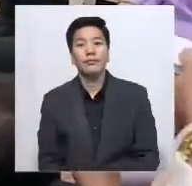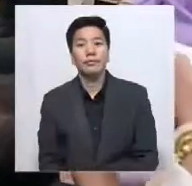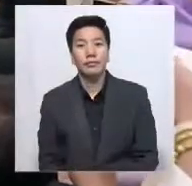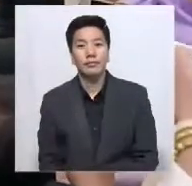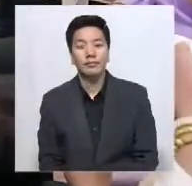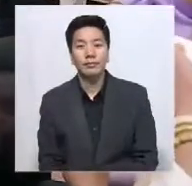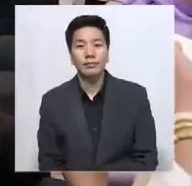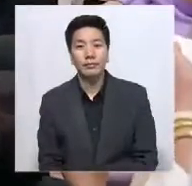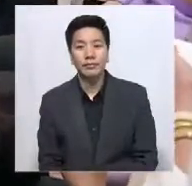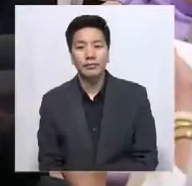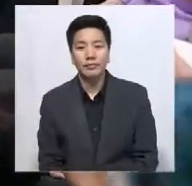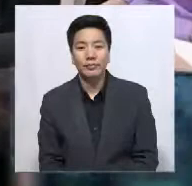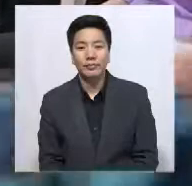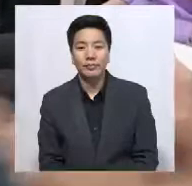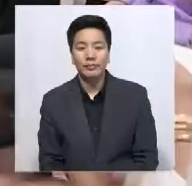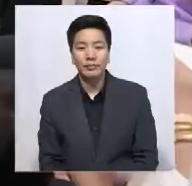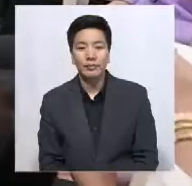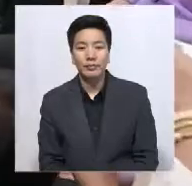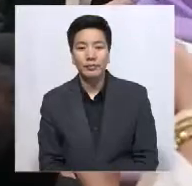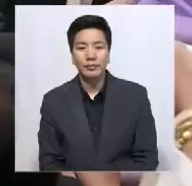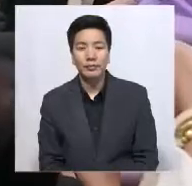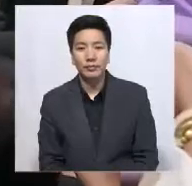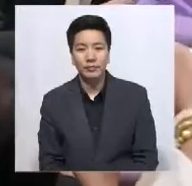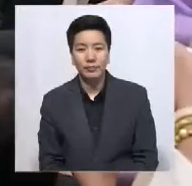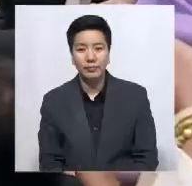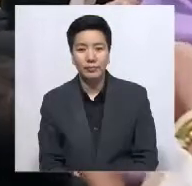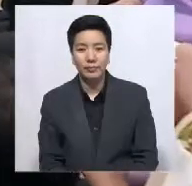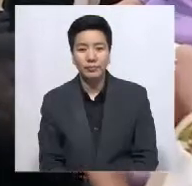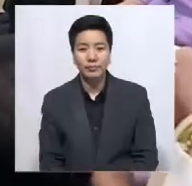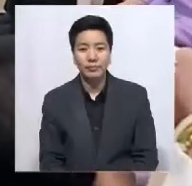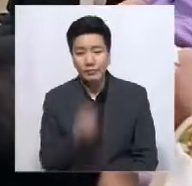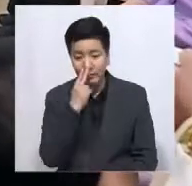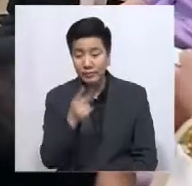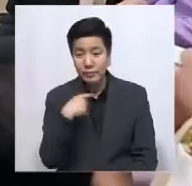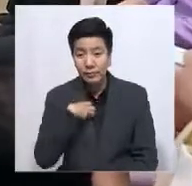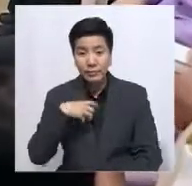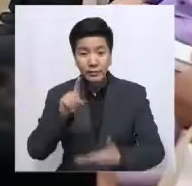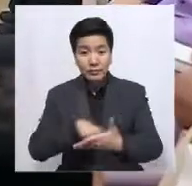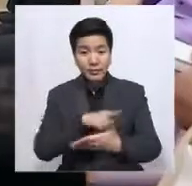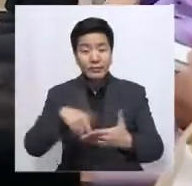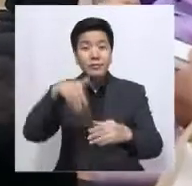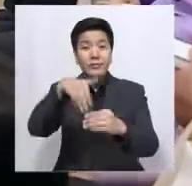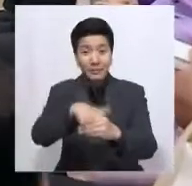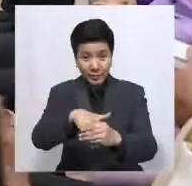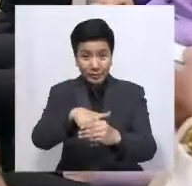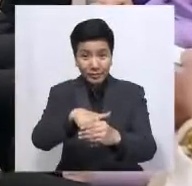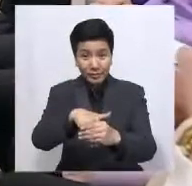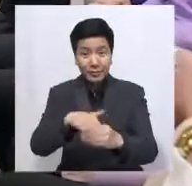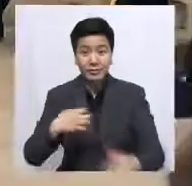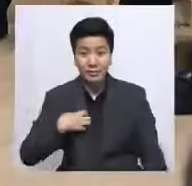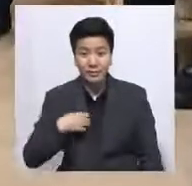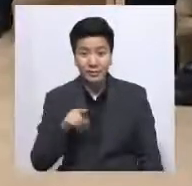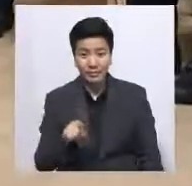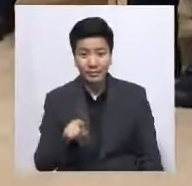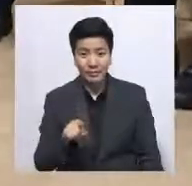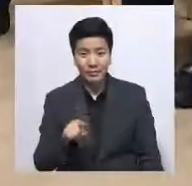ค่ะ แก้ให้ได้ใช่ไหมเห็นอาจารย์บอกอยากการเลือกตั้งเหรออ